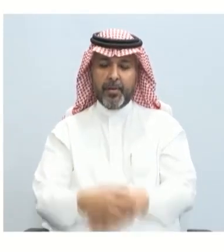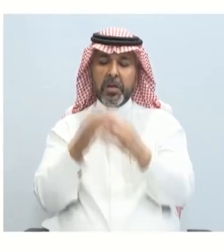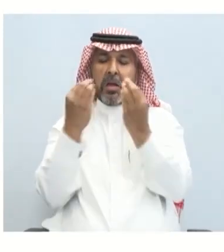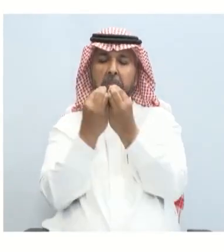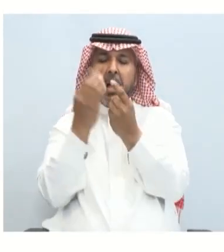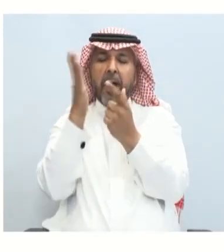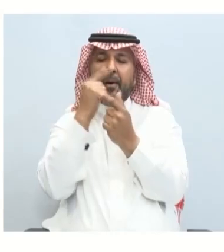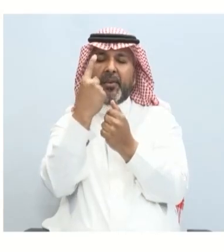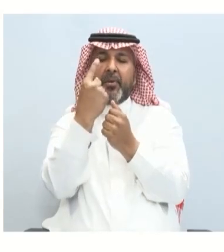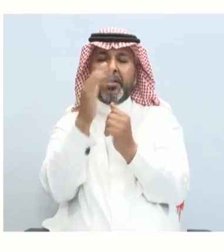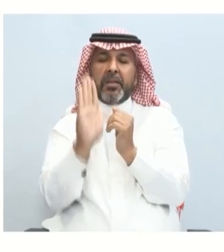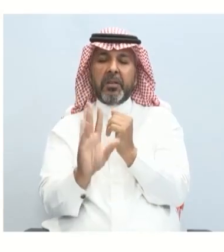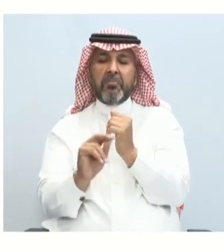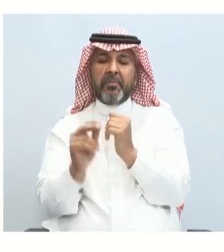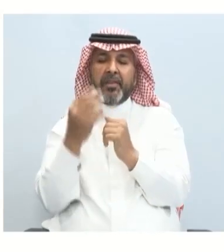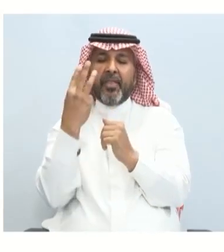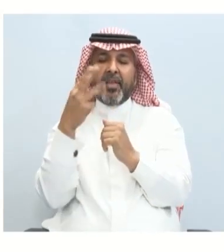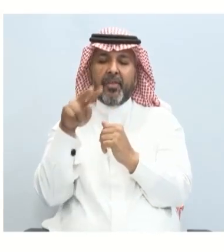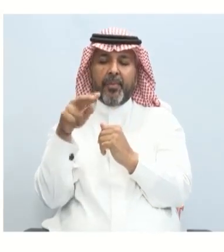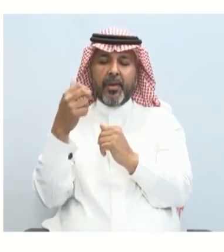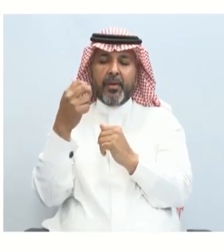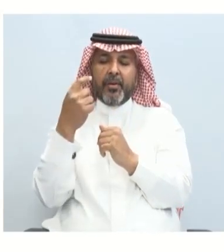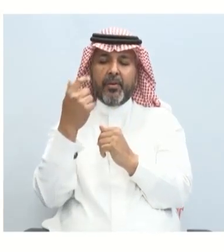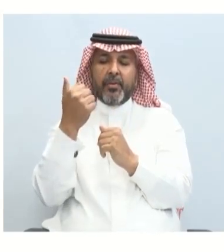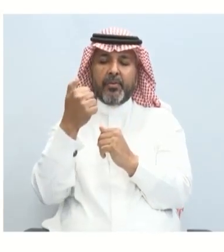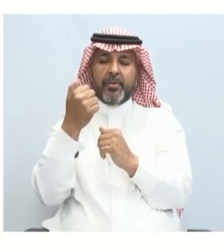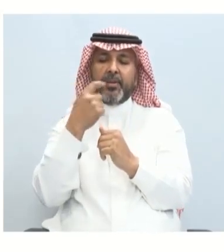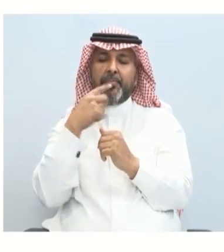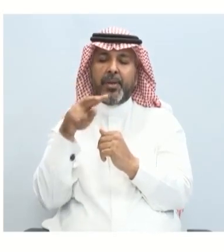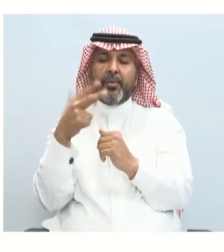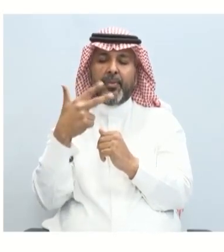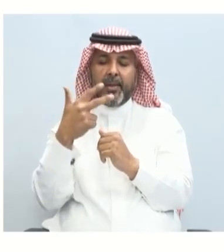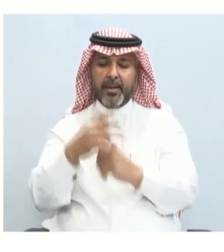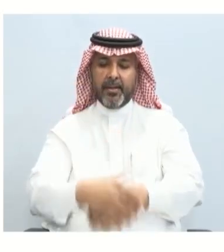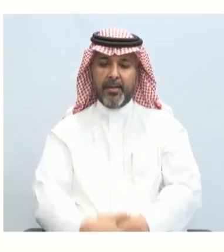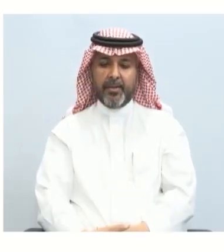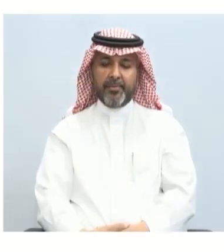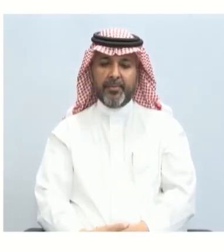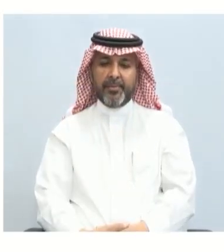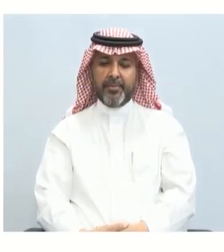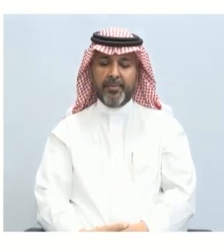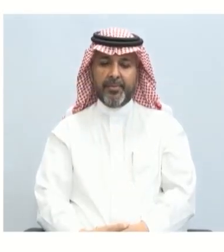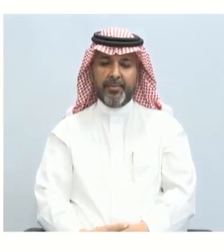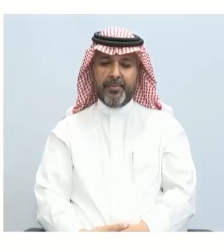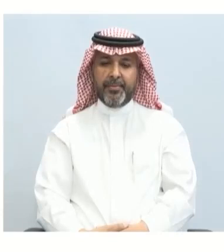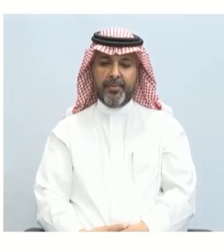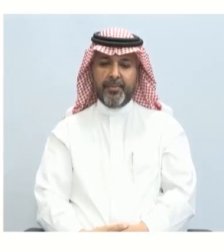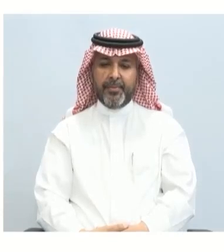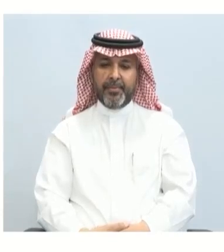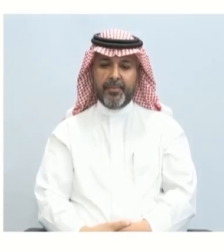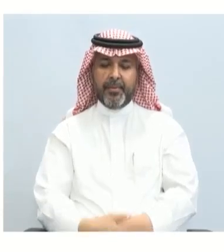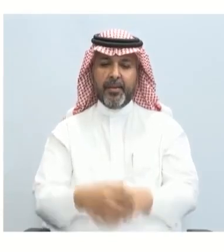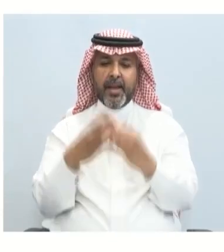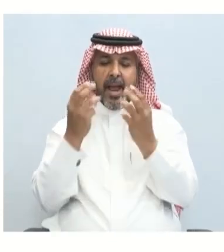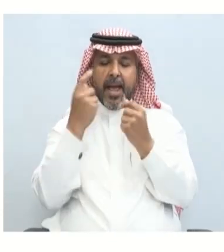اي عد وبالتالي نقول ان طول الدوره مباشره هو 180 نشوف ايضا هذا السؤال قاللك الساعه هنا